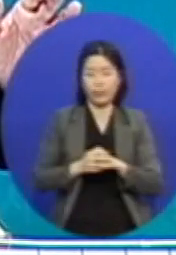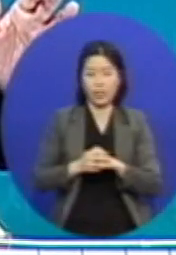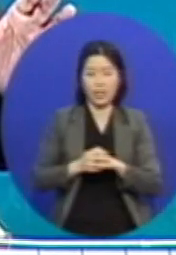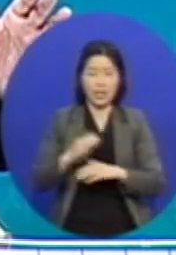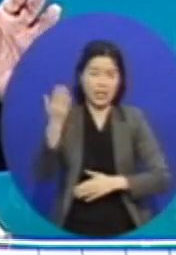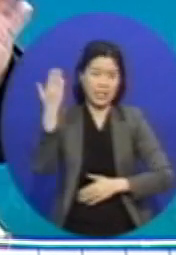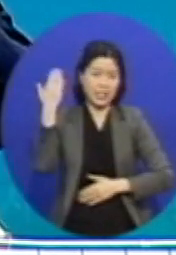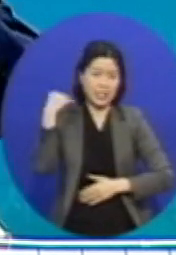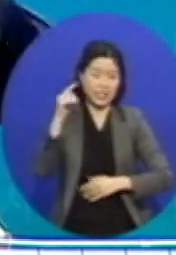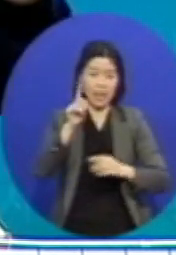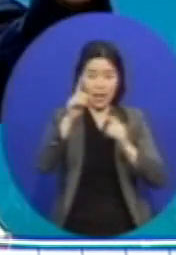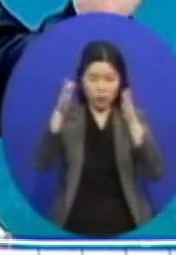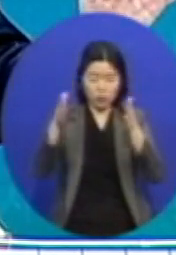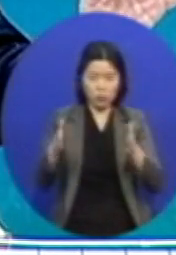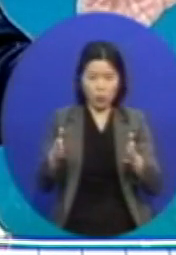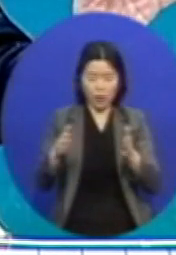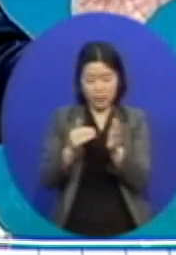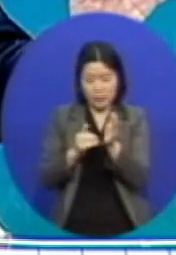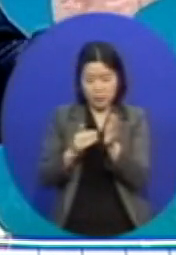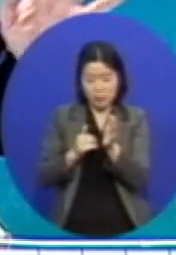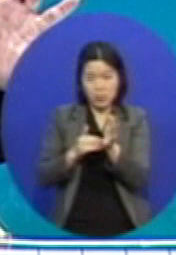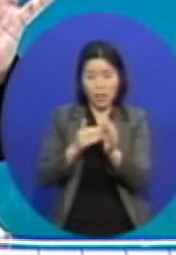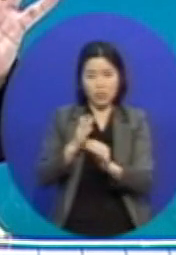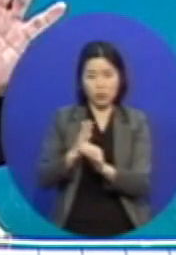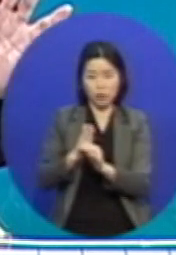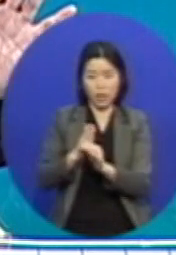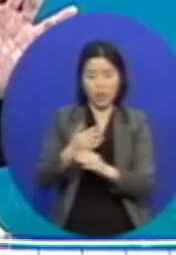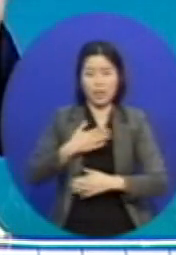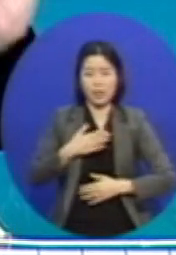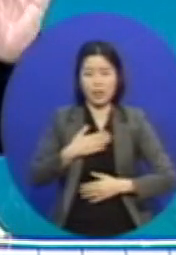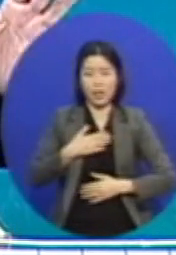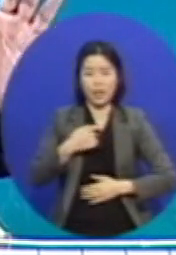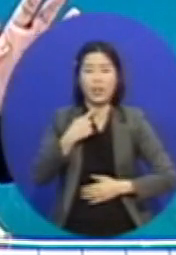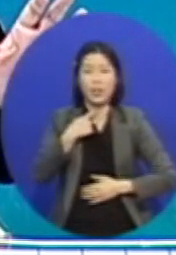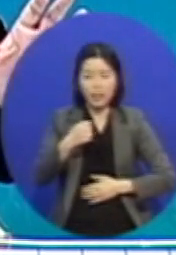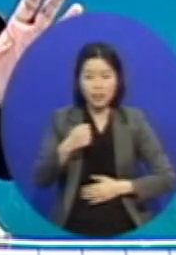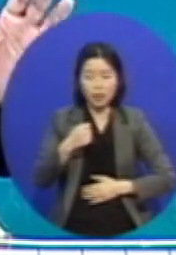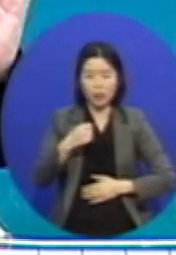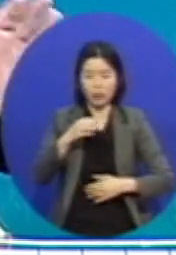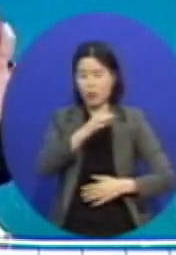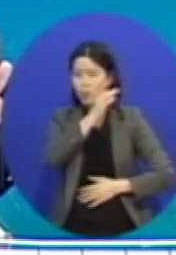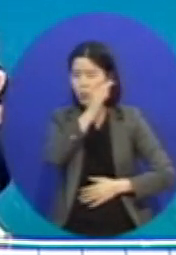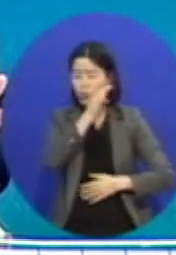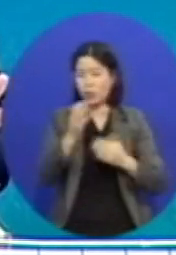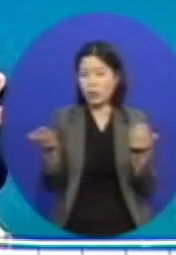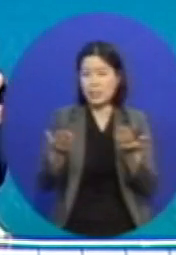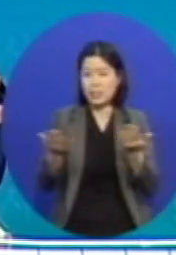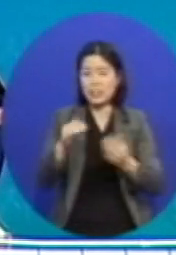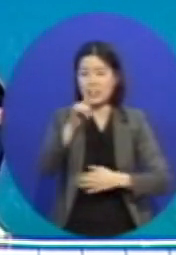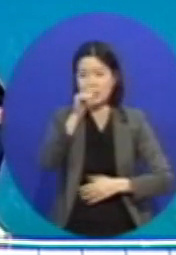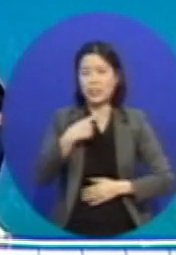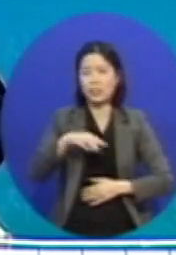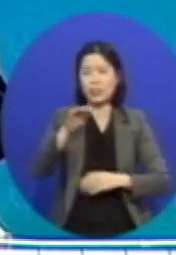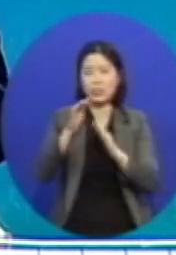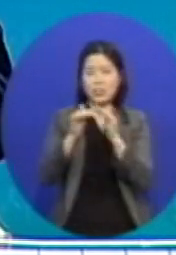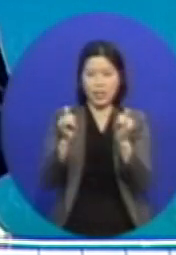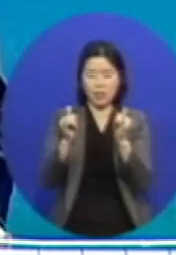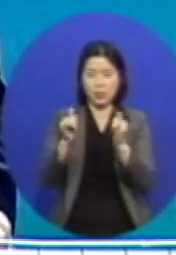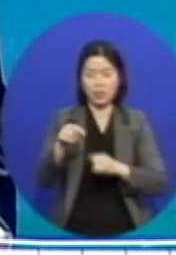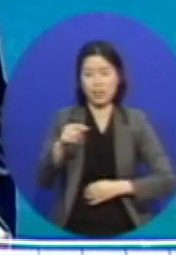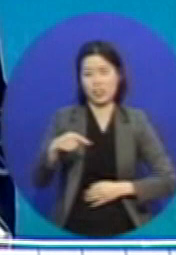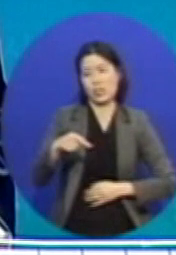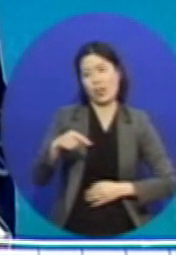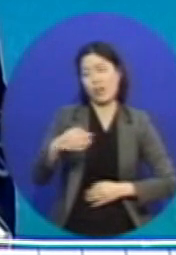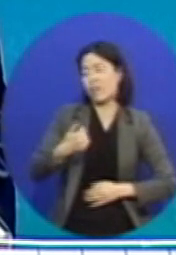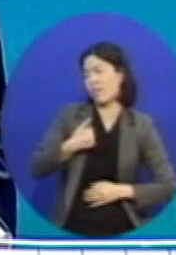동안의 음 미란 가운데 내가 지었던 부끄러웠던 일들이 있었던 사람은 계획에